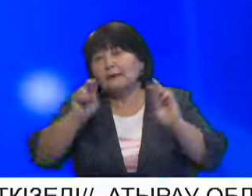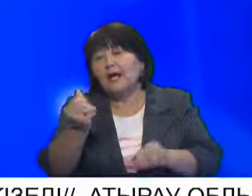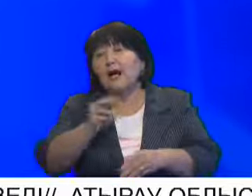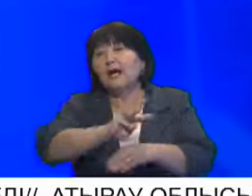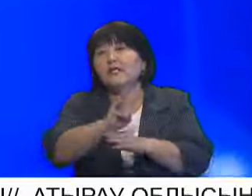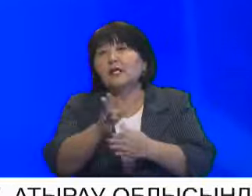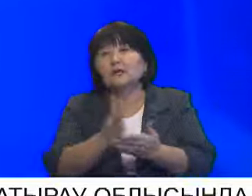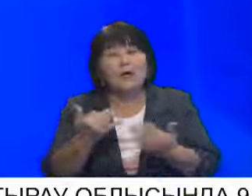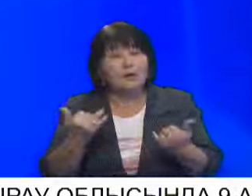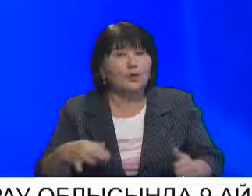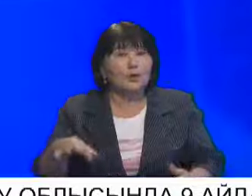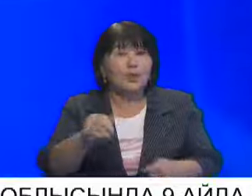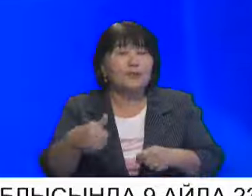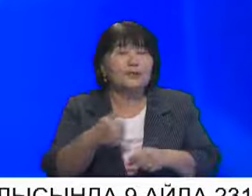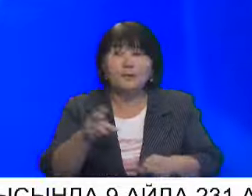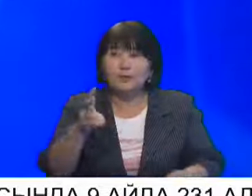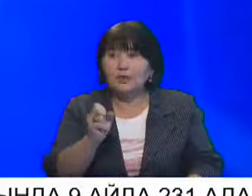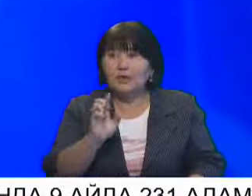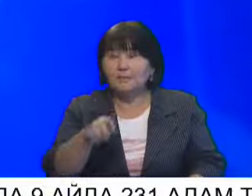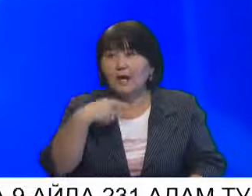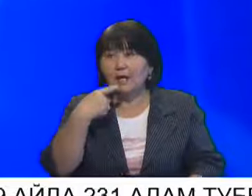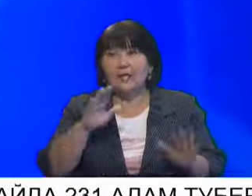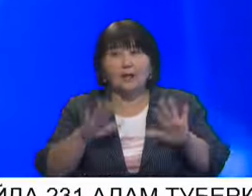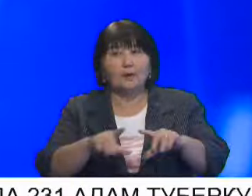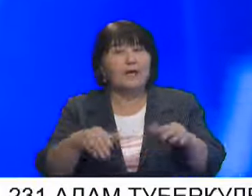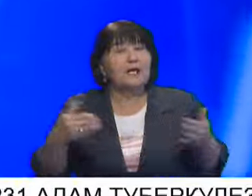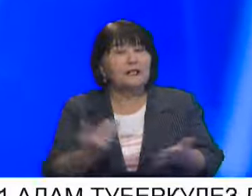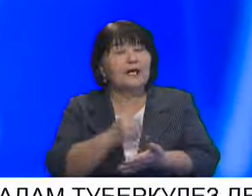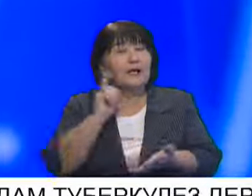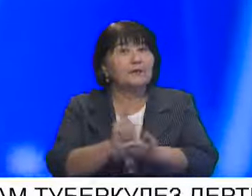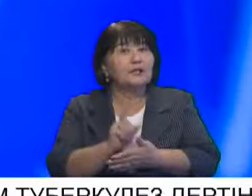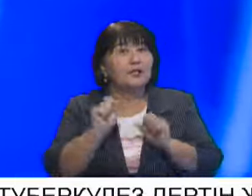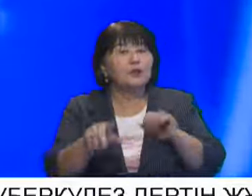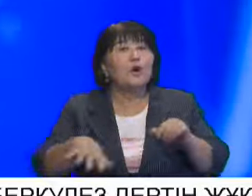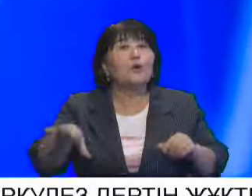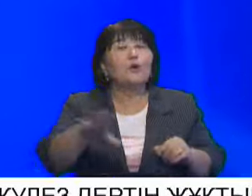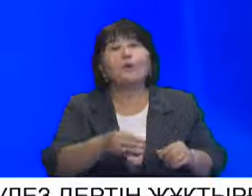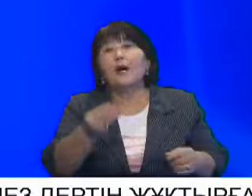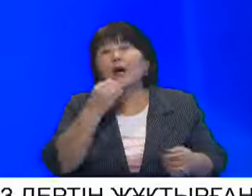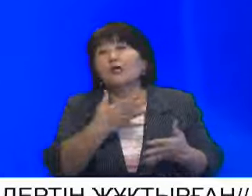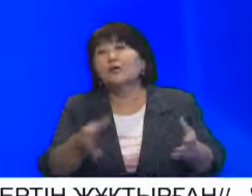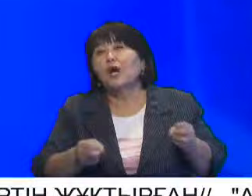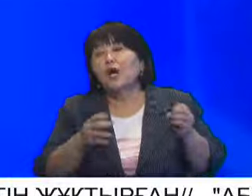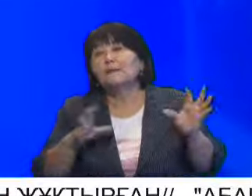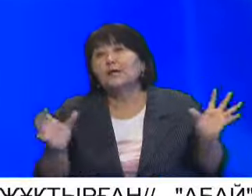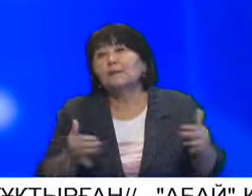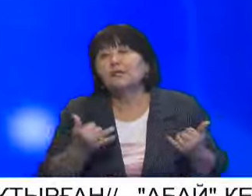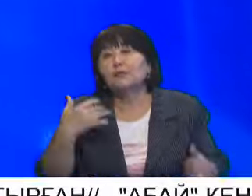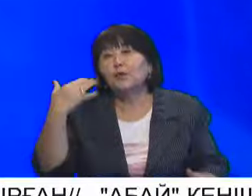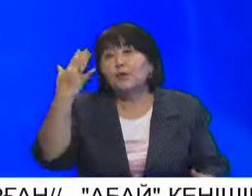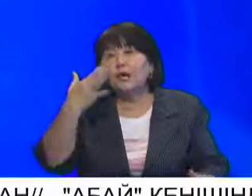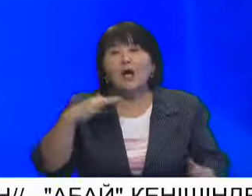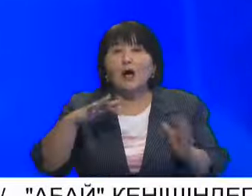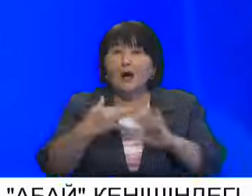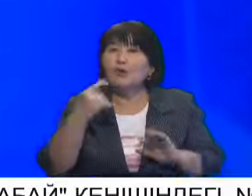келеді. Биыл облыс әкімі Нұрлыбек Нәлібаев аталған орталыққа жаңа міндет қойды. Өңірде азық-түлік қауіпсіздігін қамтамасыз ету мақсатында